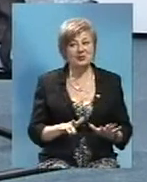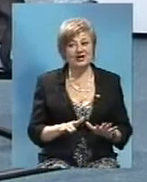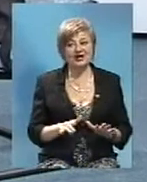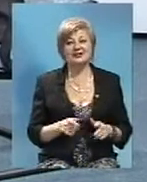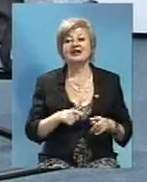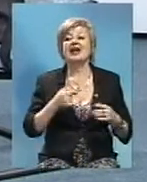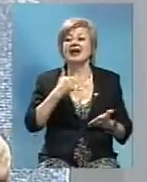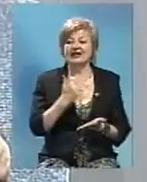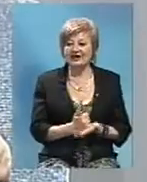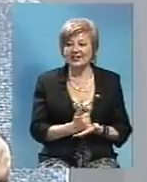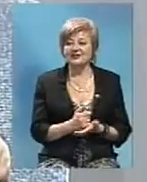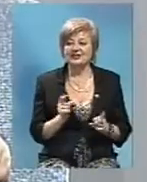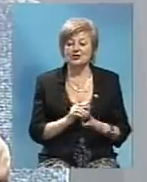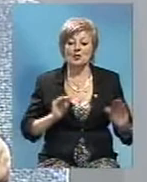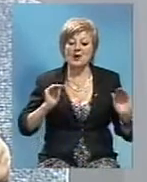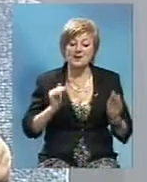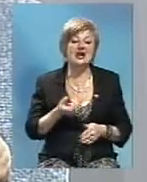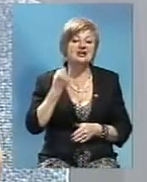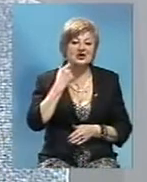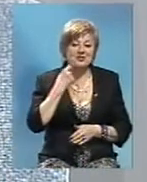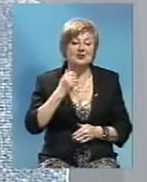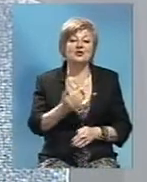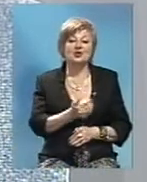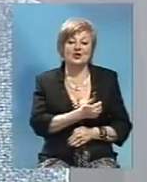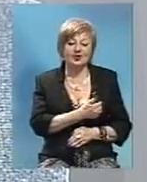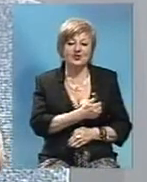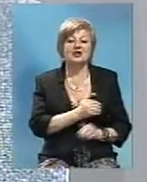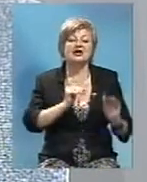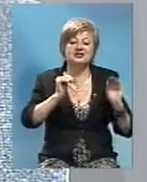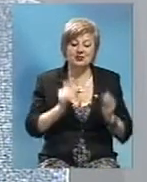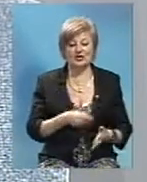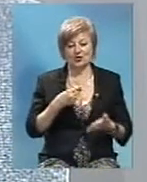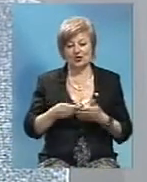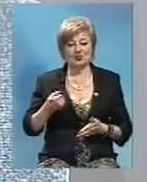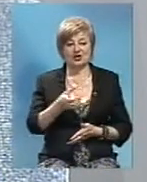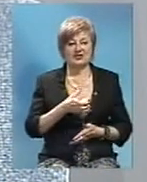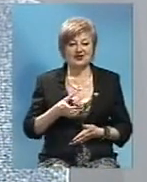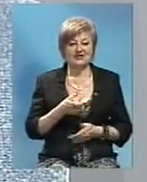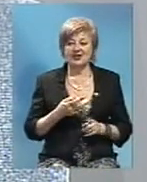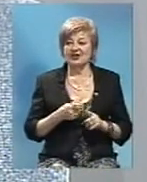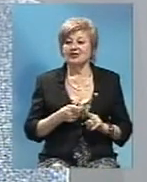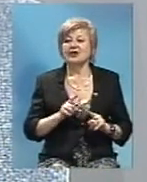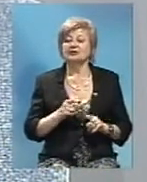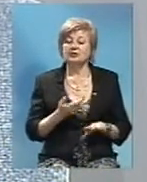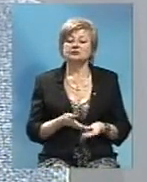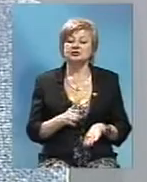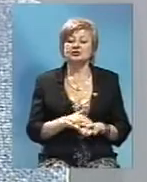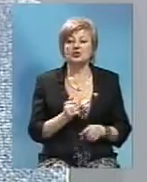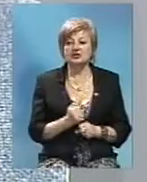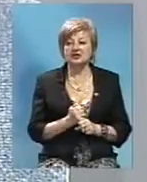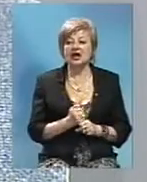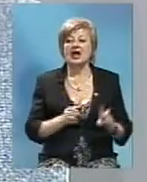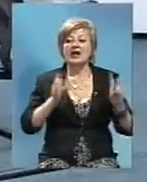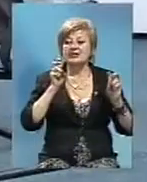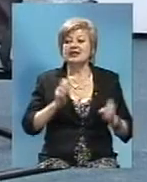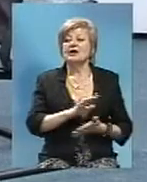разі головне, щоб менше пили і менше хотілося піти і купити, бо тепер це і важче зробити в нічний час. Отже, тему